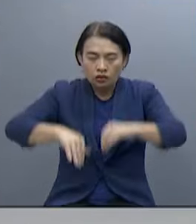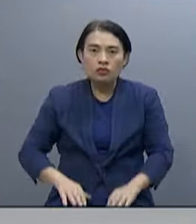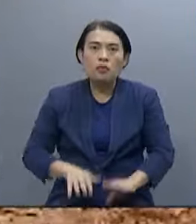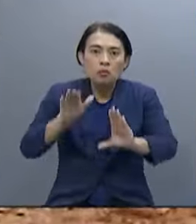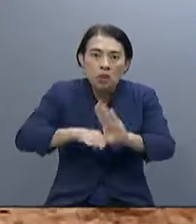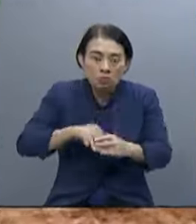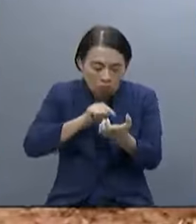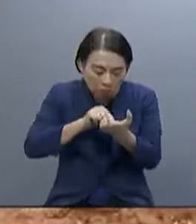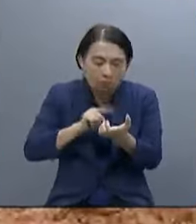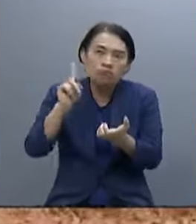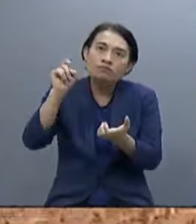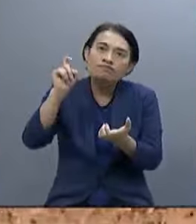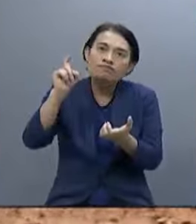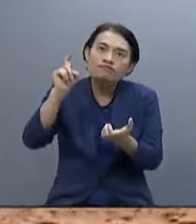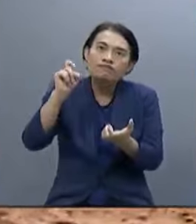ได้ค่ะ